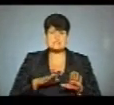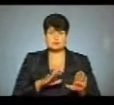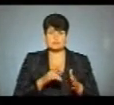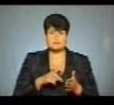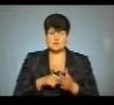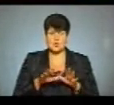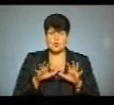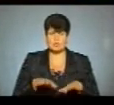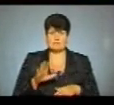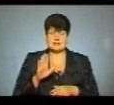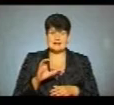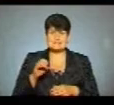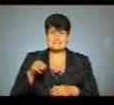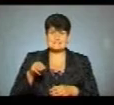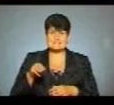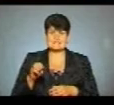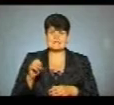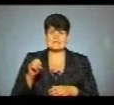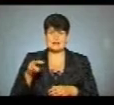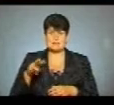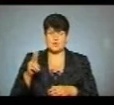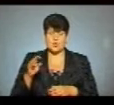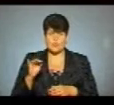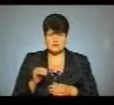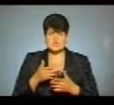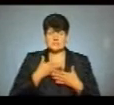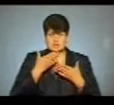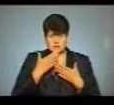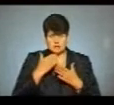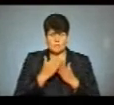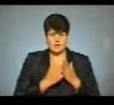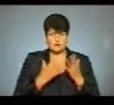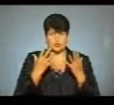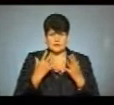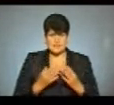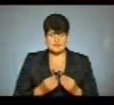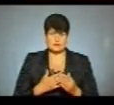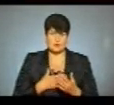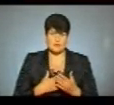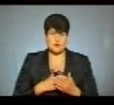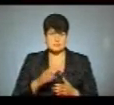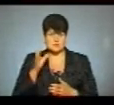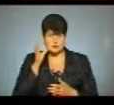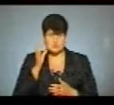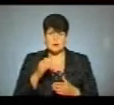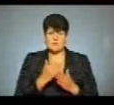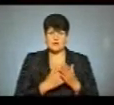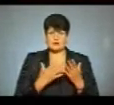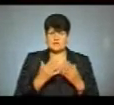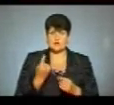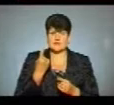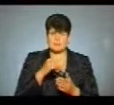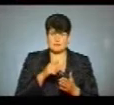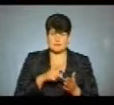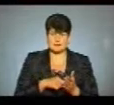голови Тернополя Владислав Стемковський зачитує порядок громадських слухань та порядок денний. На порядок денний ми виносимо тільки одне